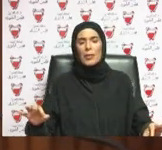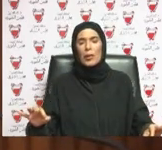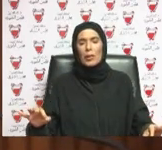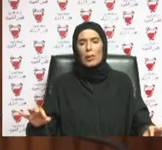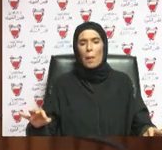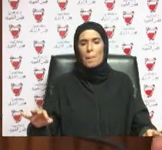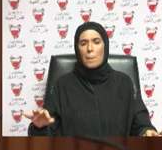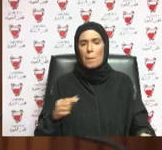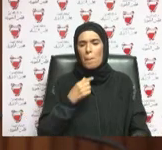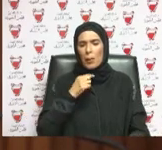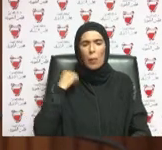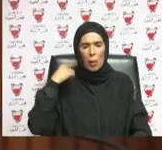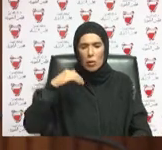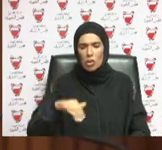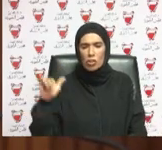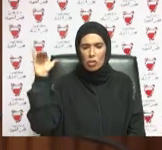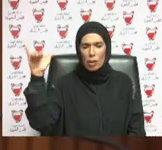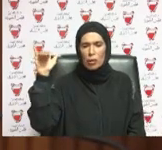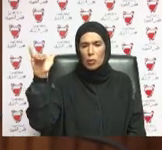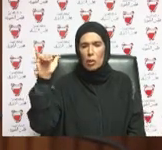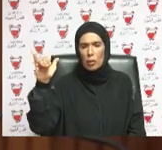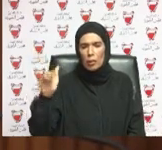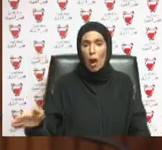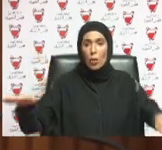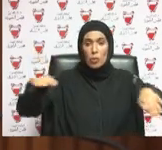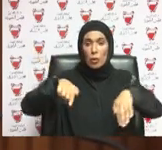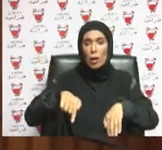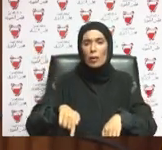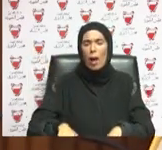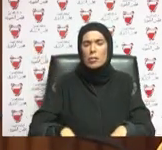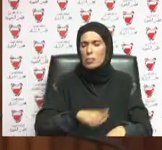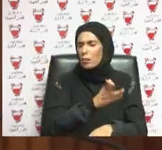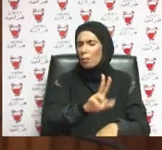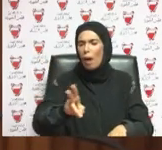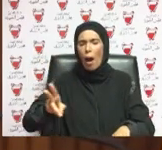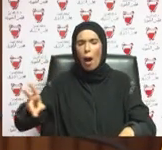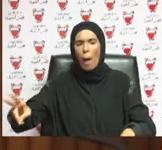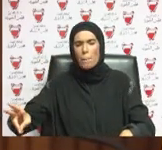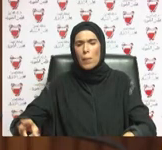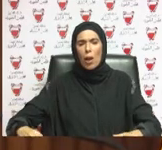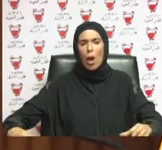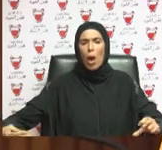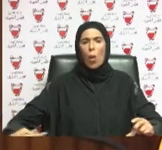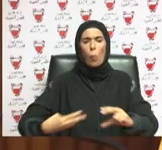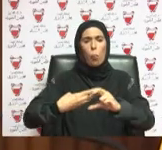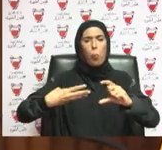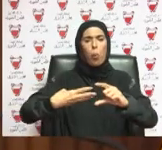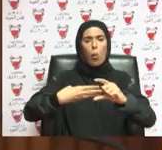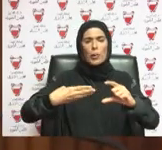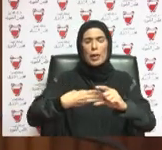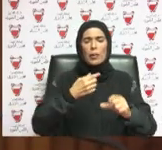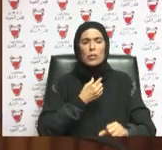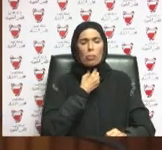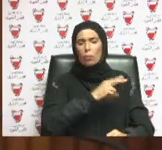المالكية إلى سترة إلى جو إلى عسكر إلى البديع إلى جد حفص،